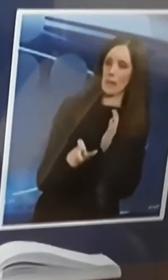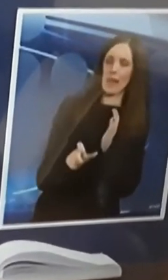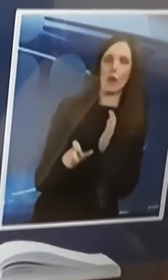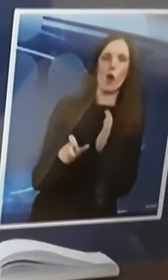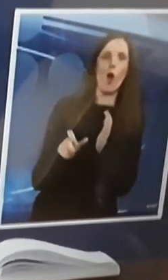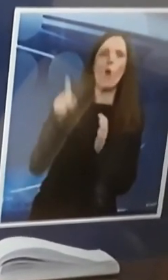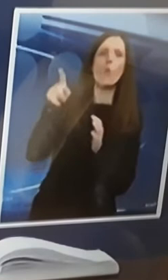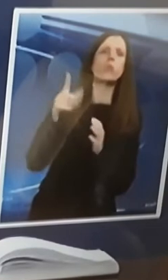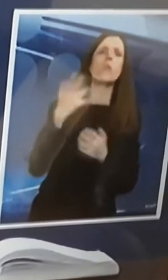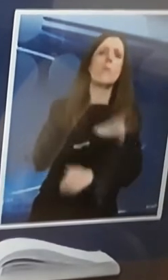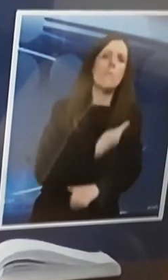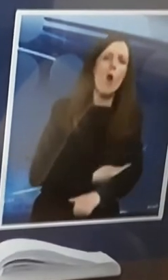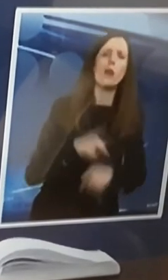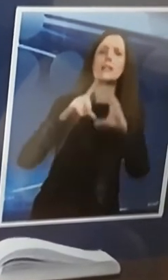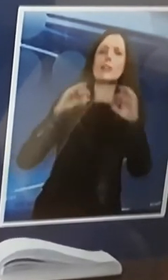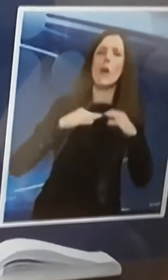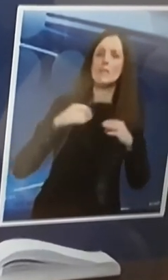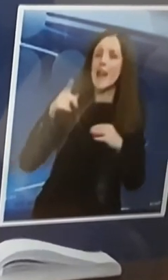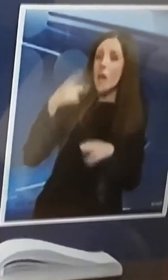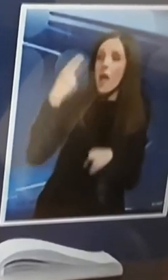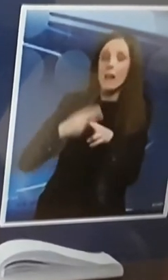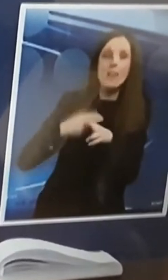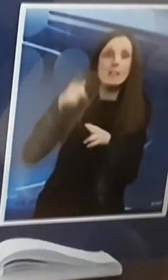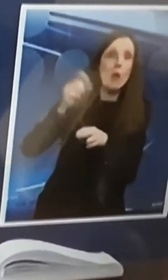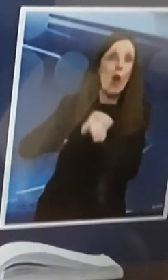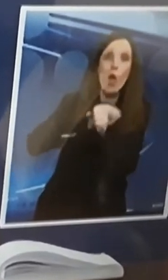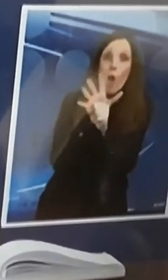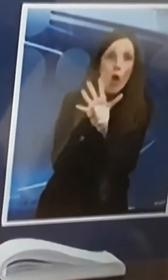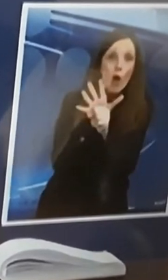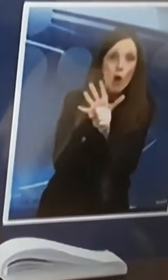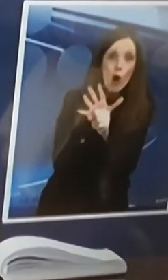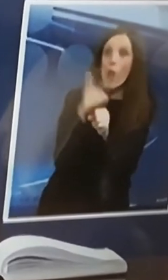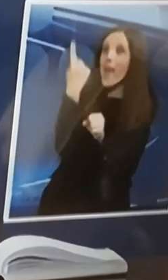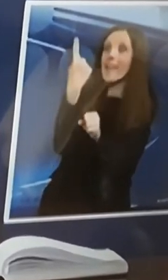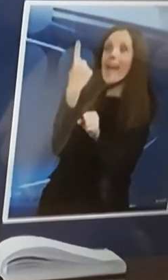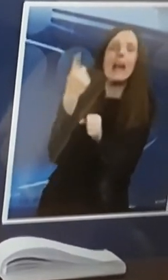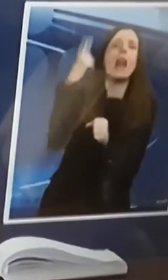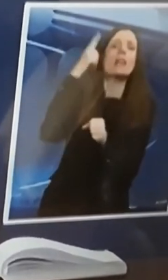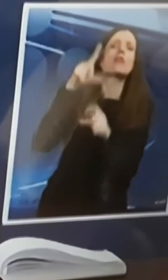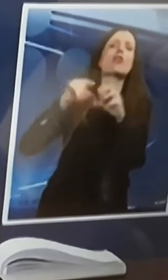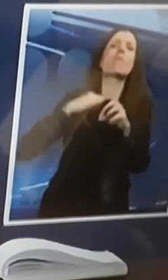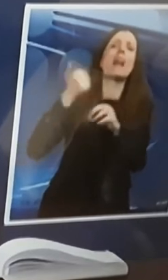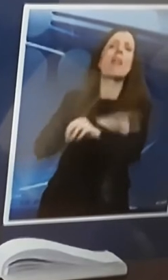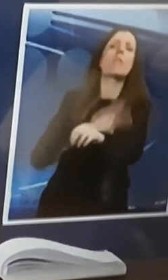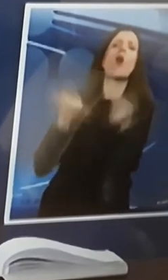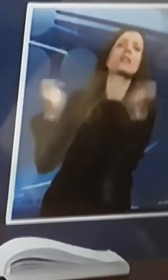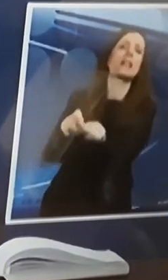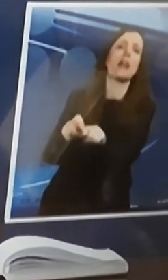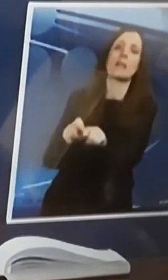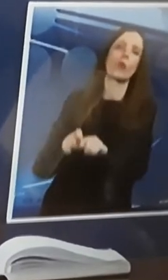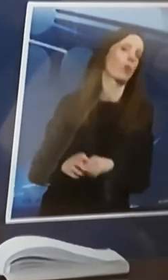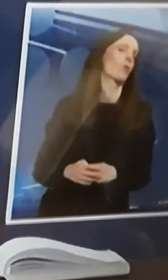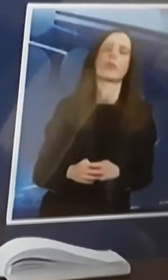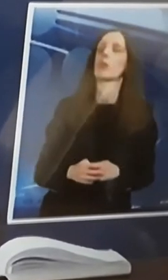zdravstvenoj ustanovi od COVID-a, da to podrazumeva da zdravstvena ustanova prestaje da radi. Pa čitav ovaj sistem je napravljen zato da